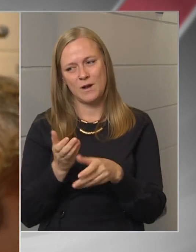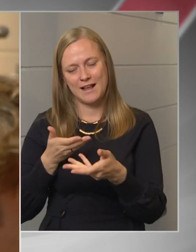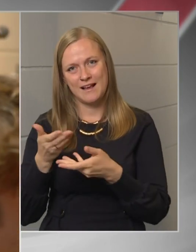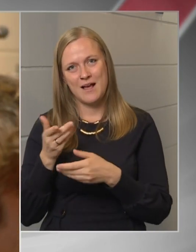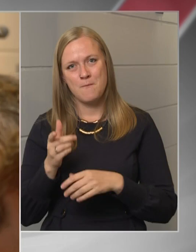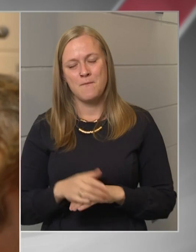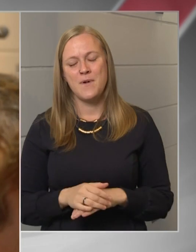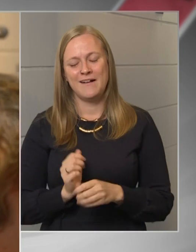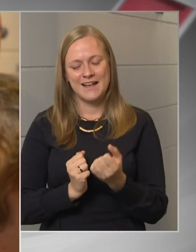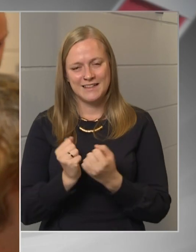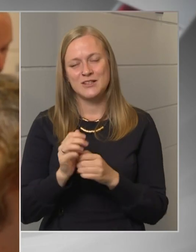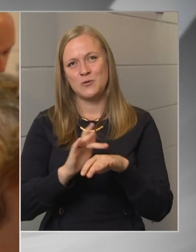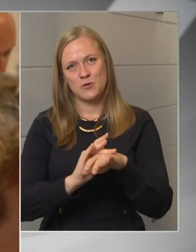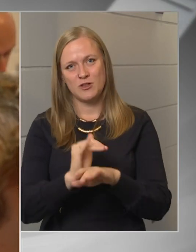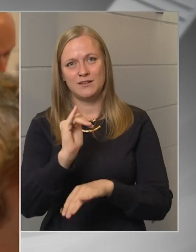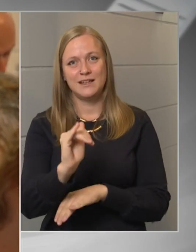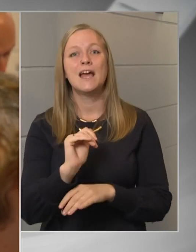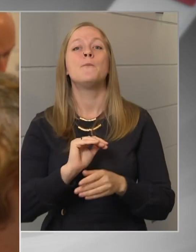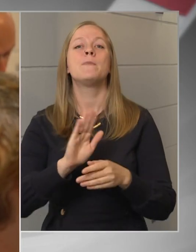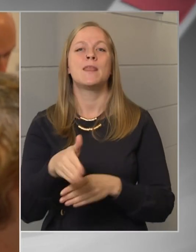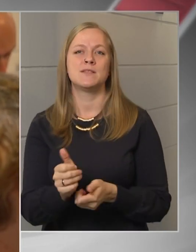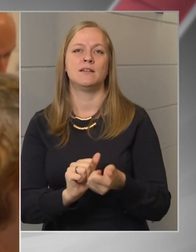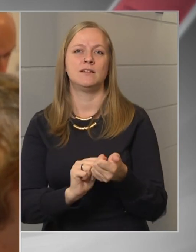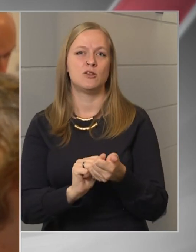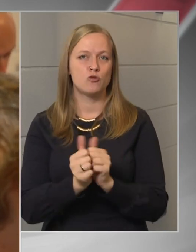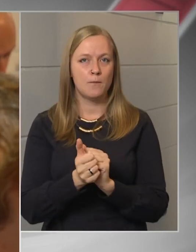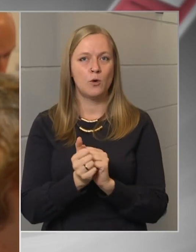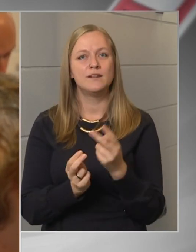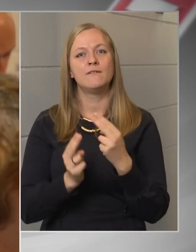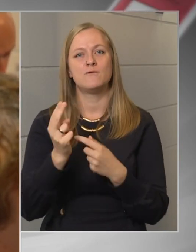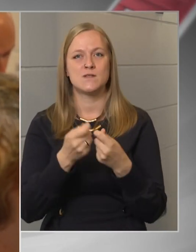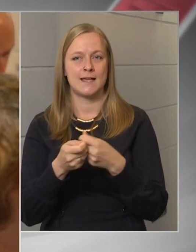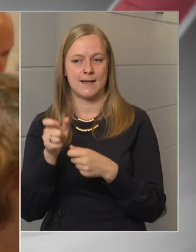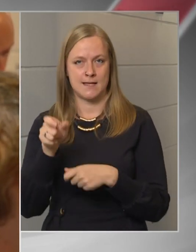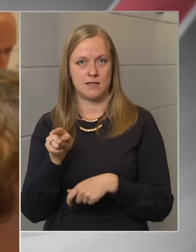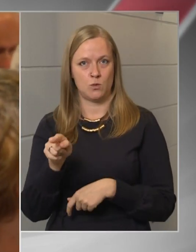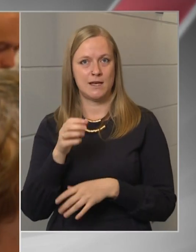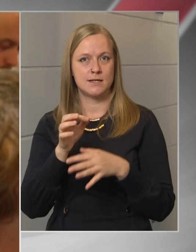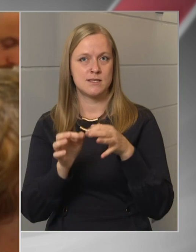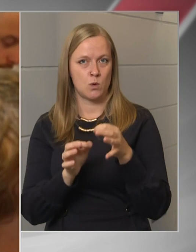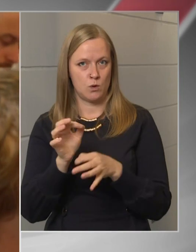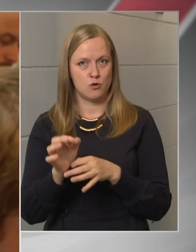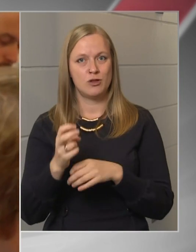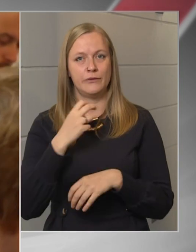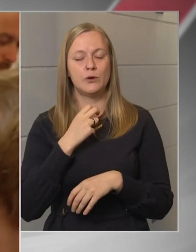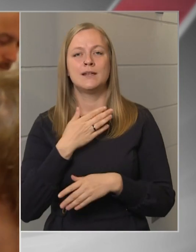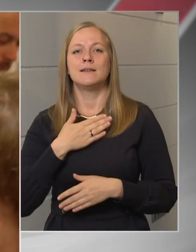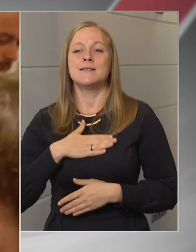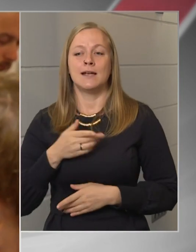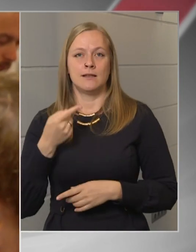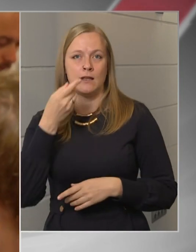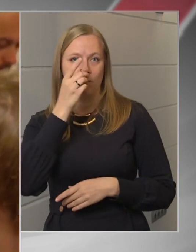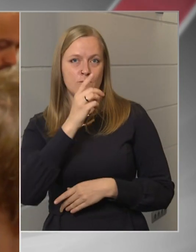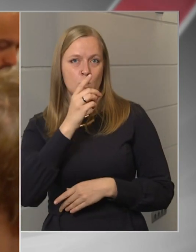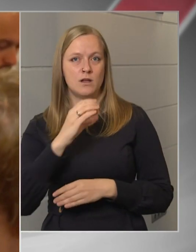egyeztettünk. Bocsánat, igen. A Nemzeti Sport főszerkesztője Szőlősi György. Tehát Csikágóba szeretett volna